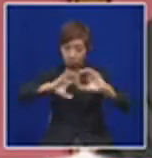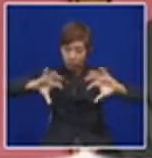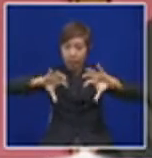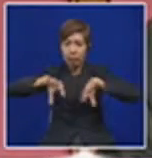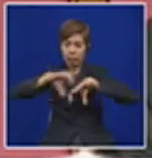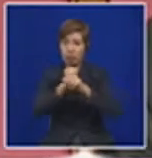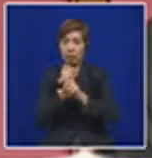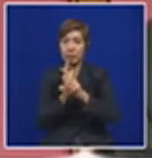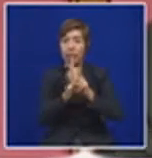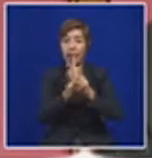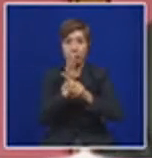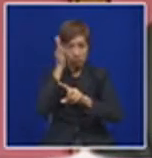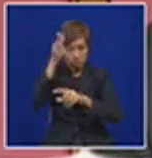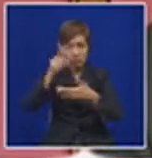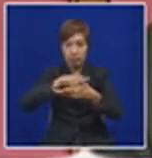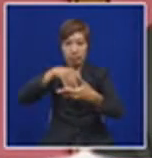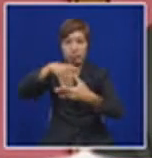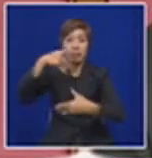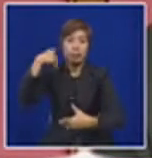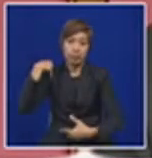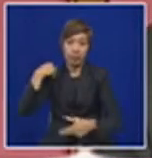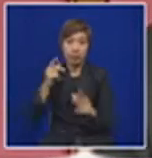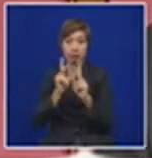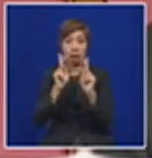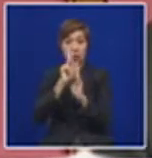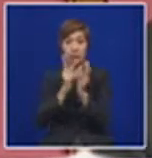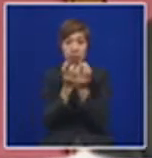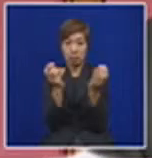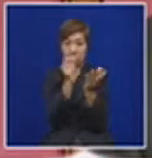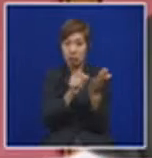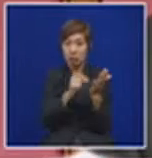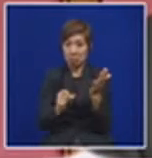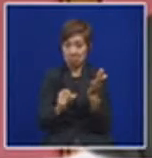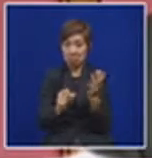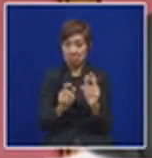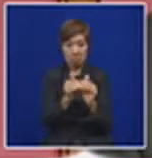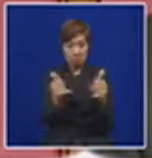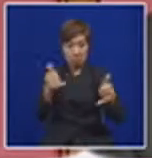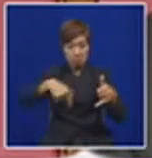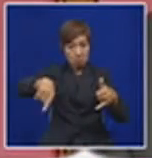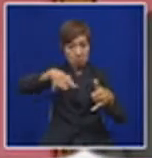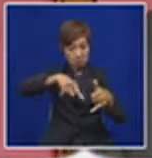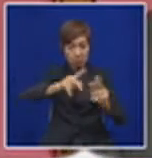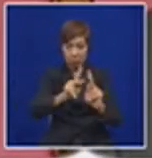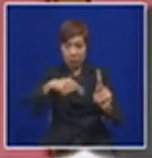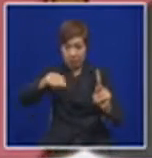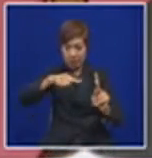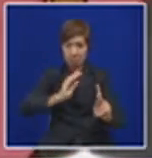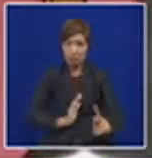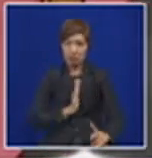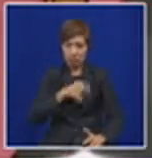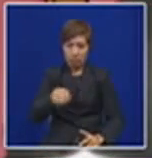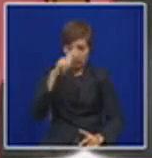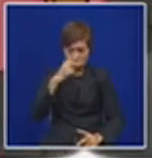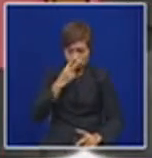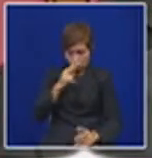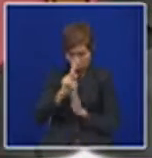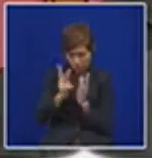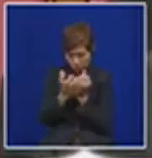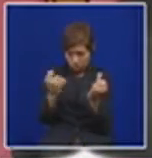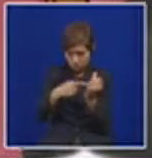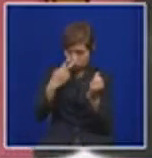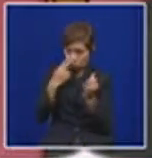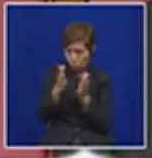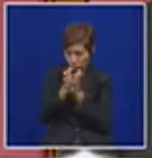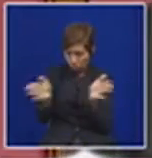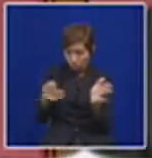ครับโดยคณะกรรมการร่างรัฐธรรมนูญเป็นผู้ทรงคุณวุฒิจะดูภาพรวมทั้งหมดเพื่อให้รัฐธรรมนูญอยู่ได้นานและเป็น